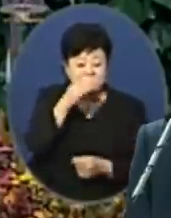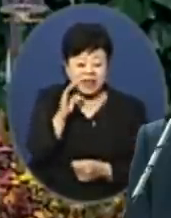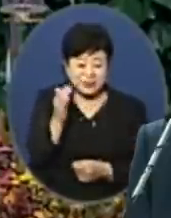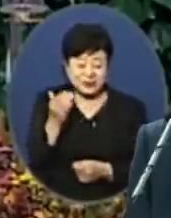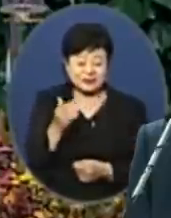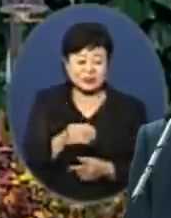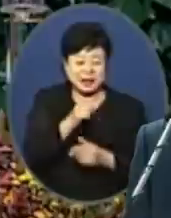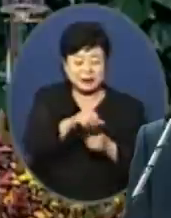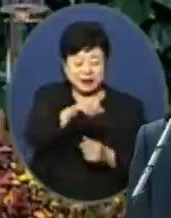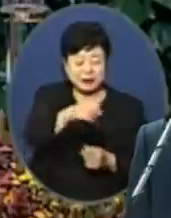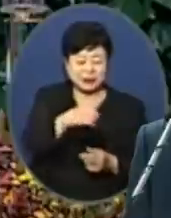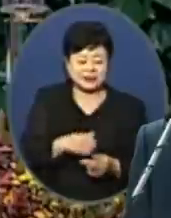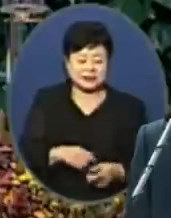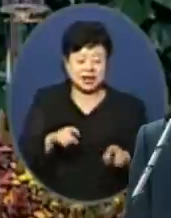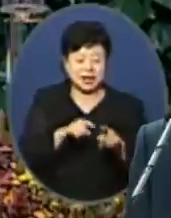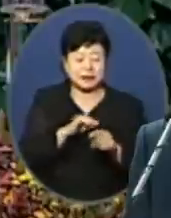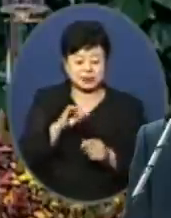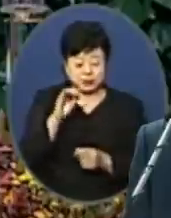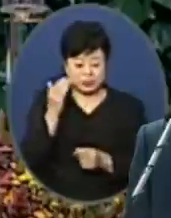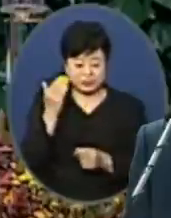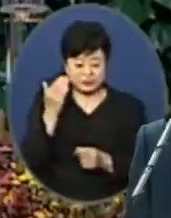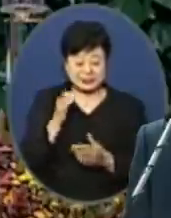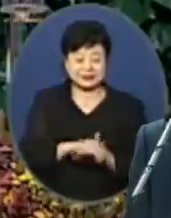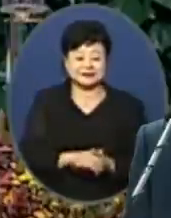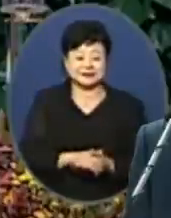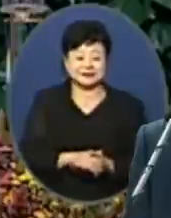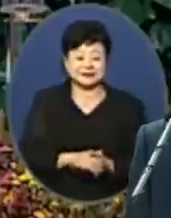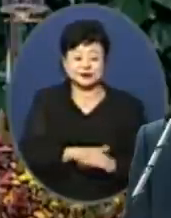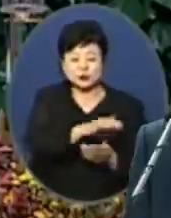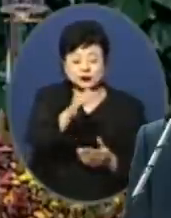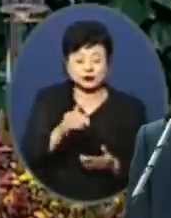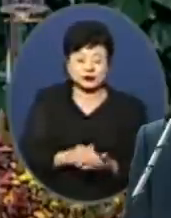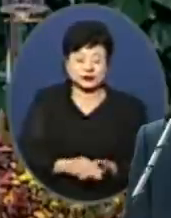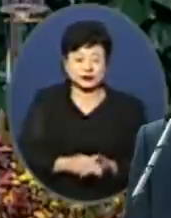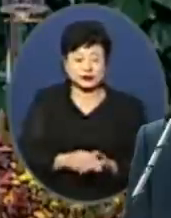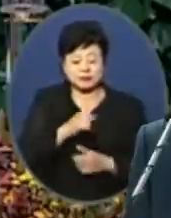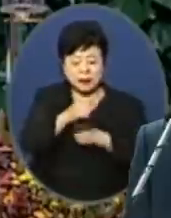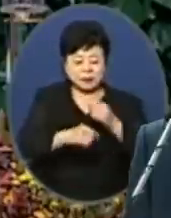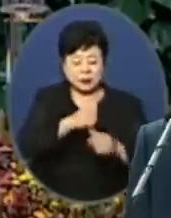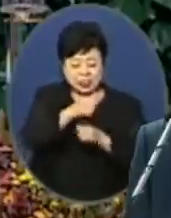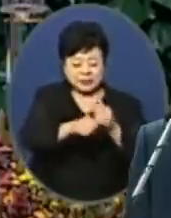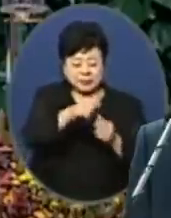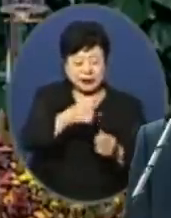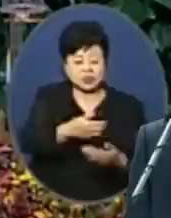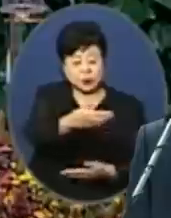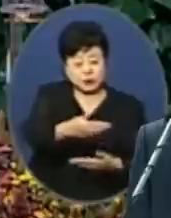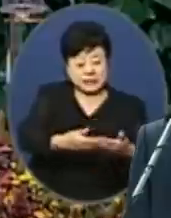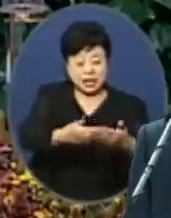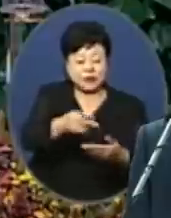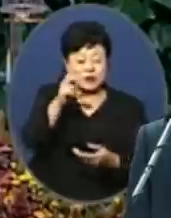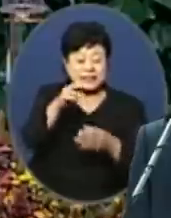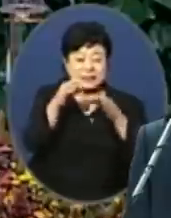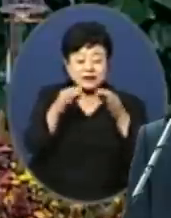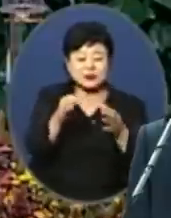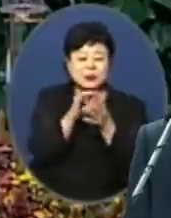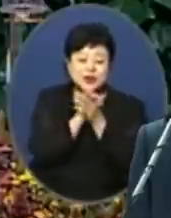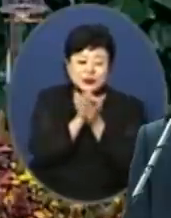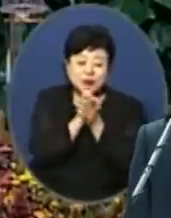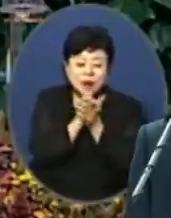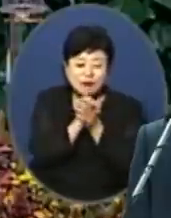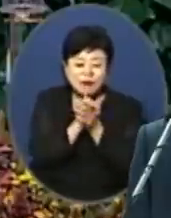앞에 나가서 하나님과 한 가정이 되는 것입니다. 우리는 수시로 하나님 앞에 나가서 교제하고 찬양하고